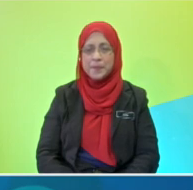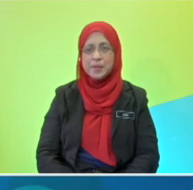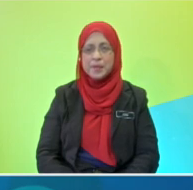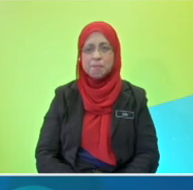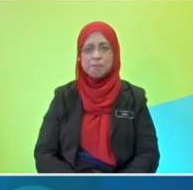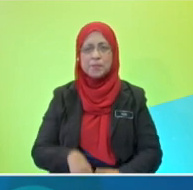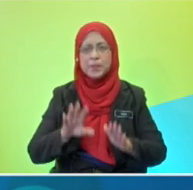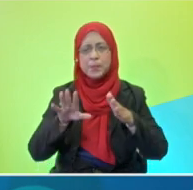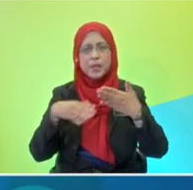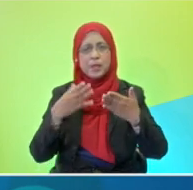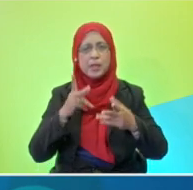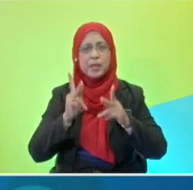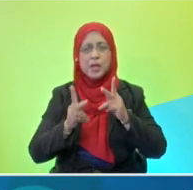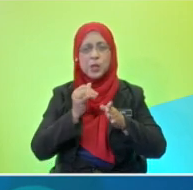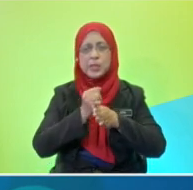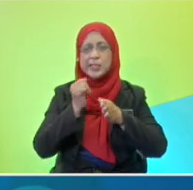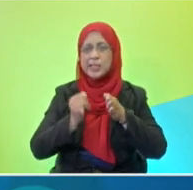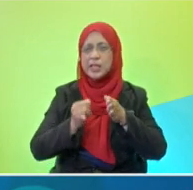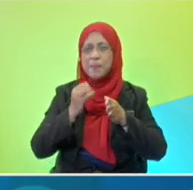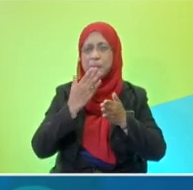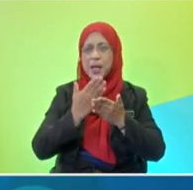terhadap negara boleh